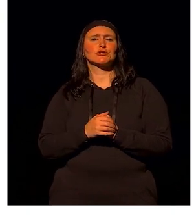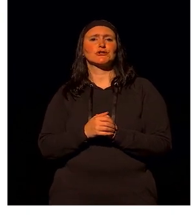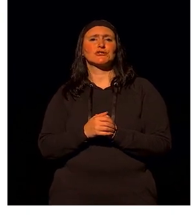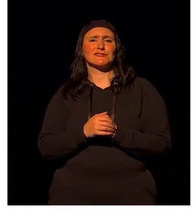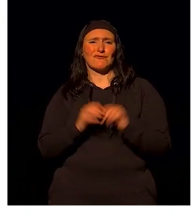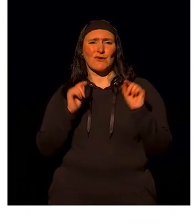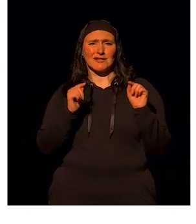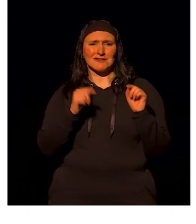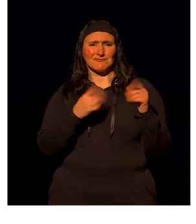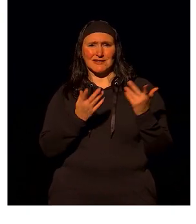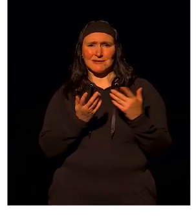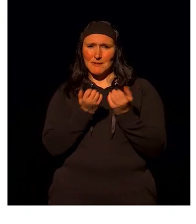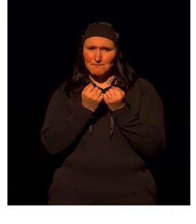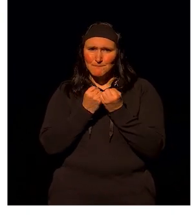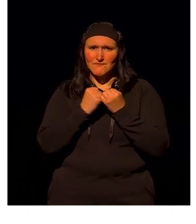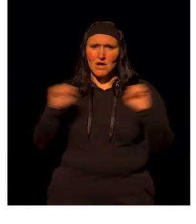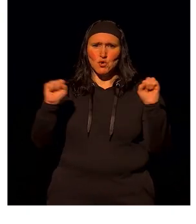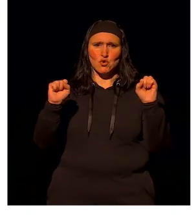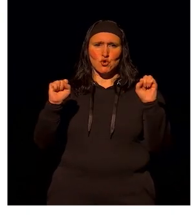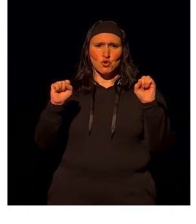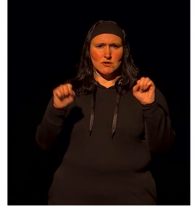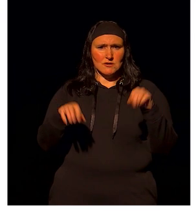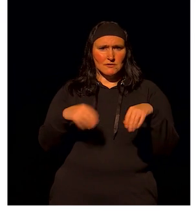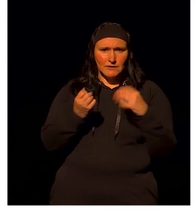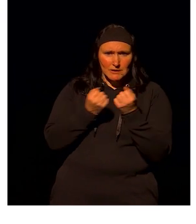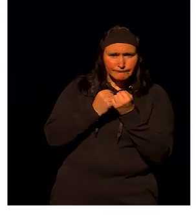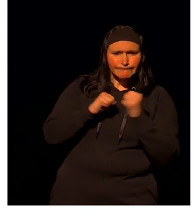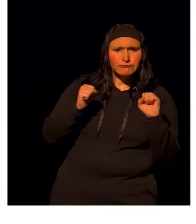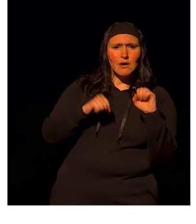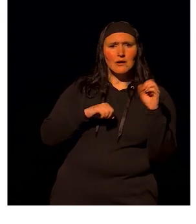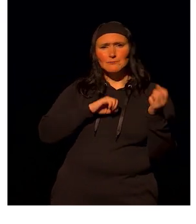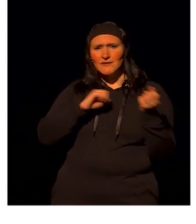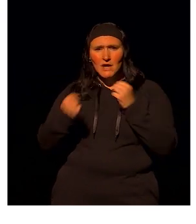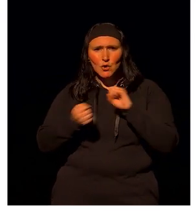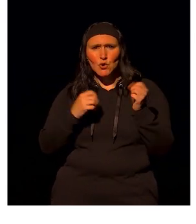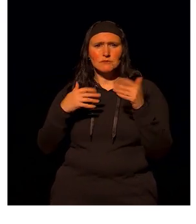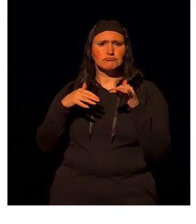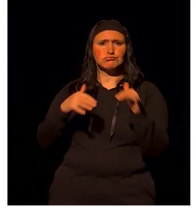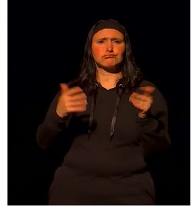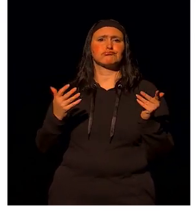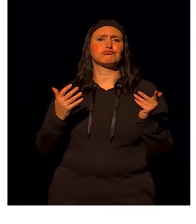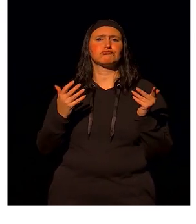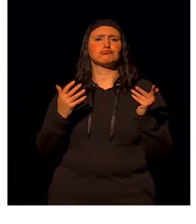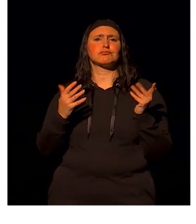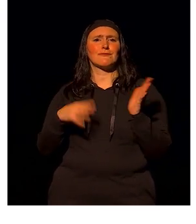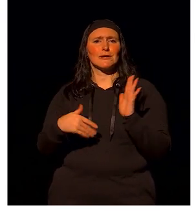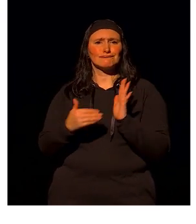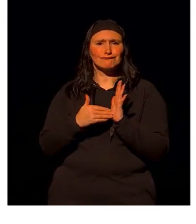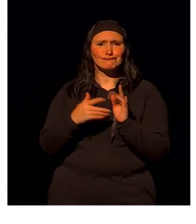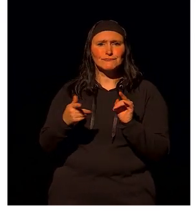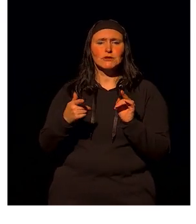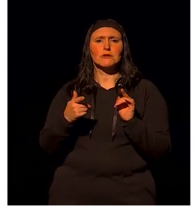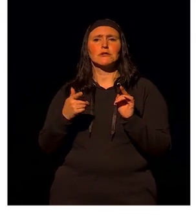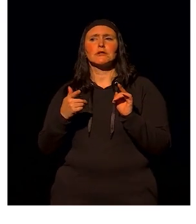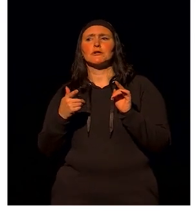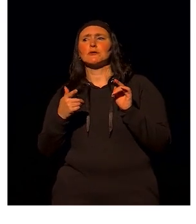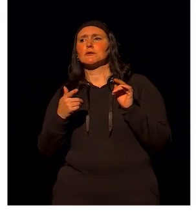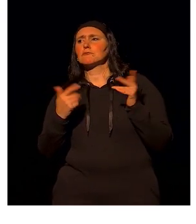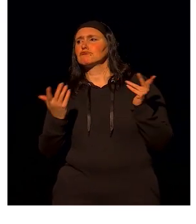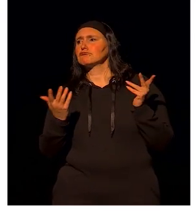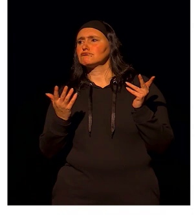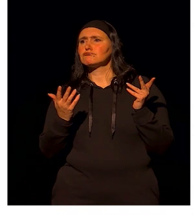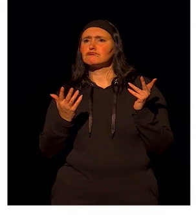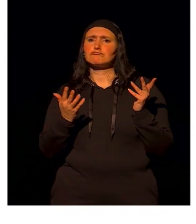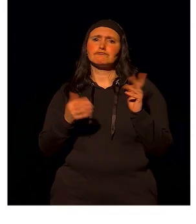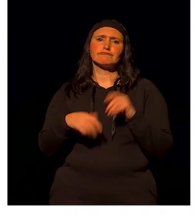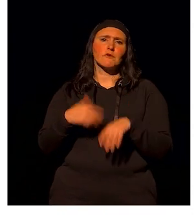wiedergekehrt ist und dass die Befreiungsbewegungen, die er vor, weiß ich nicht, 35 Jahren, 40 Jahren, als er das